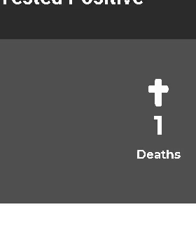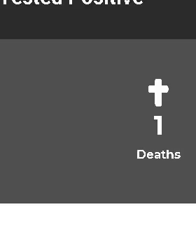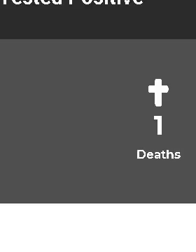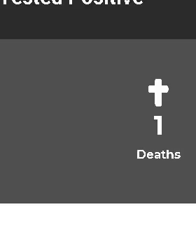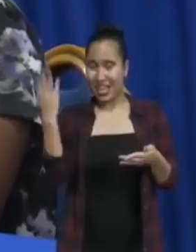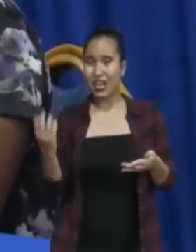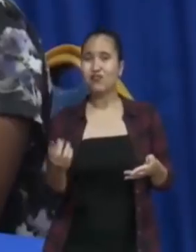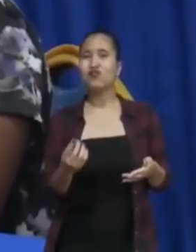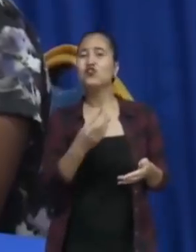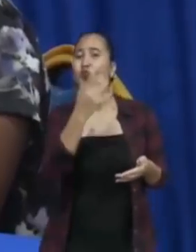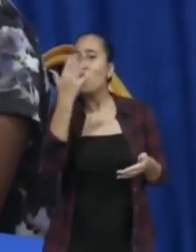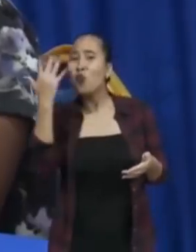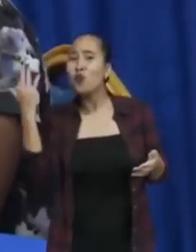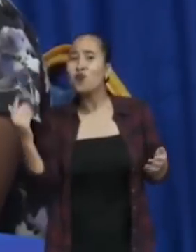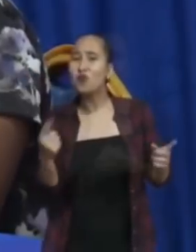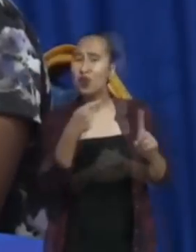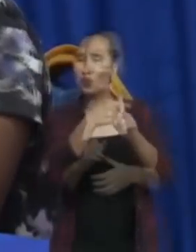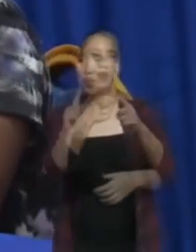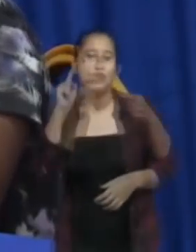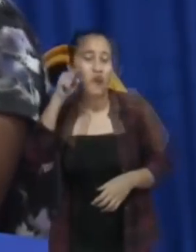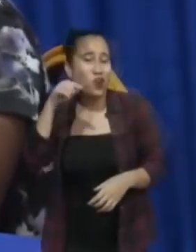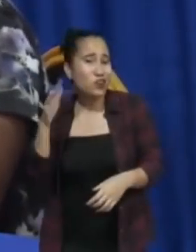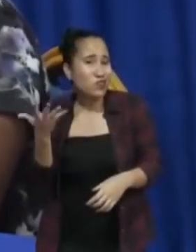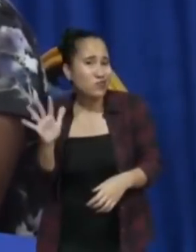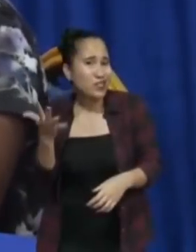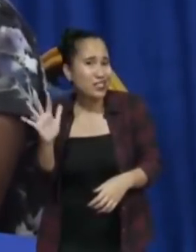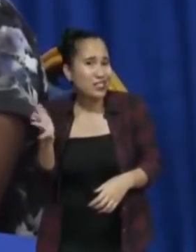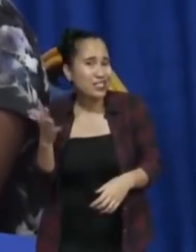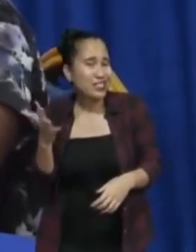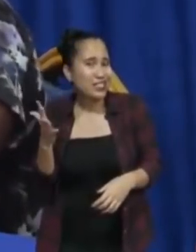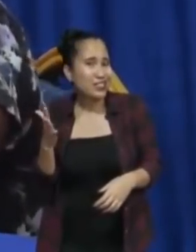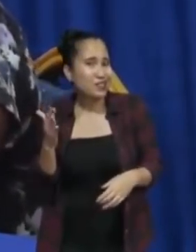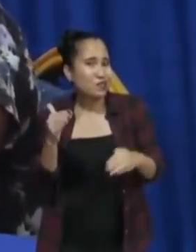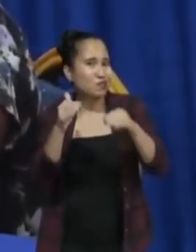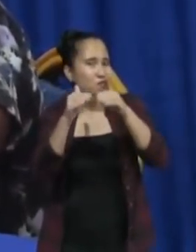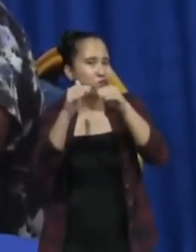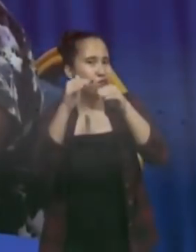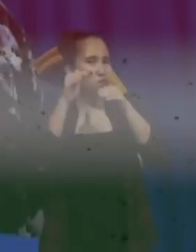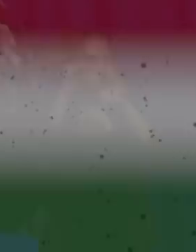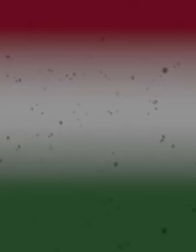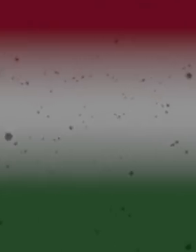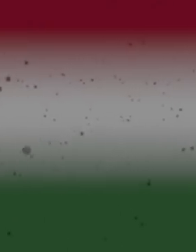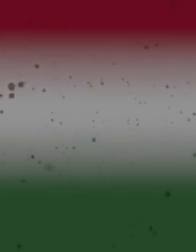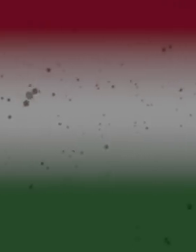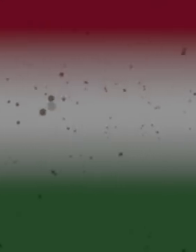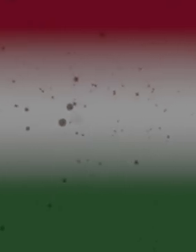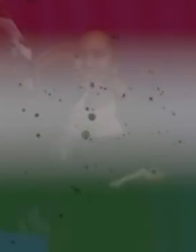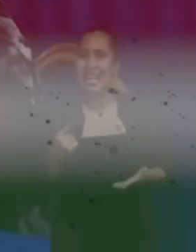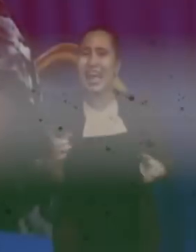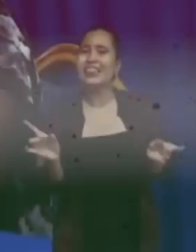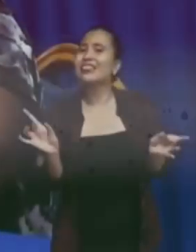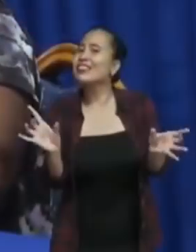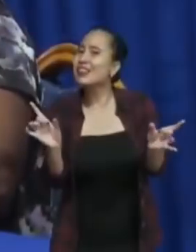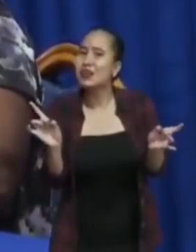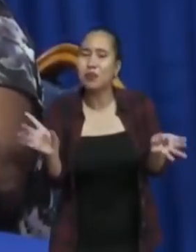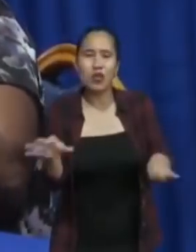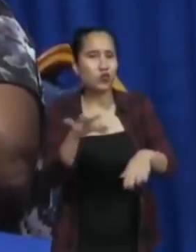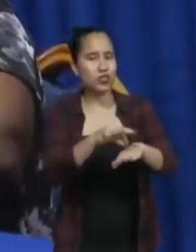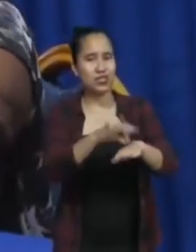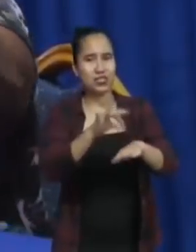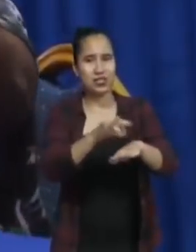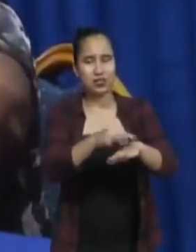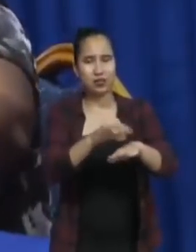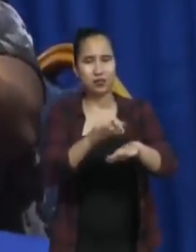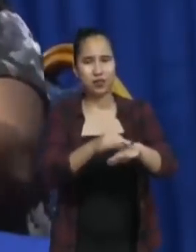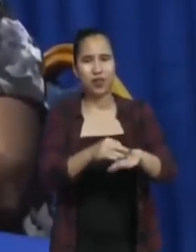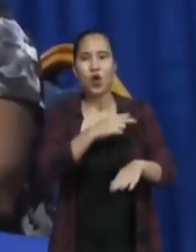benadrukken. Het cijfer, het aantal, zal hoogstwaartelijk nog stijgen. We hebben gezegd, we willen niet